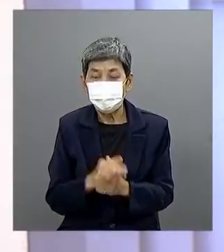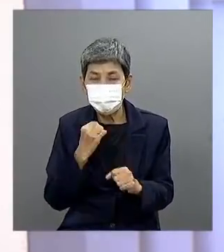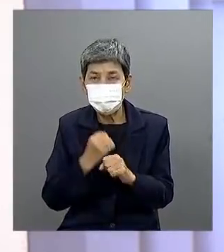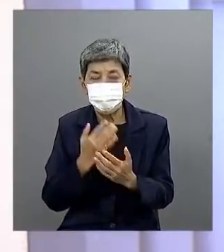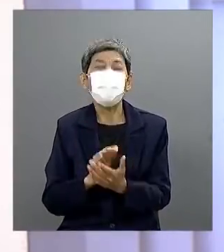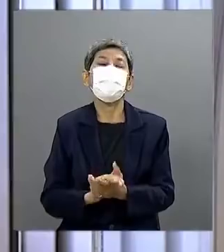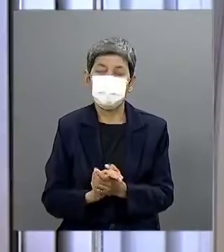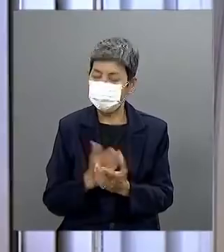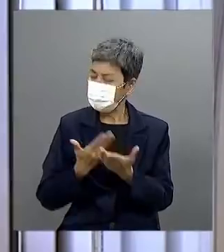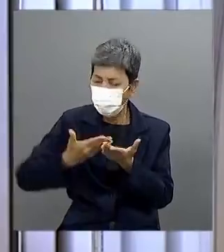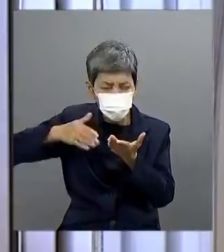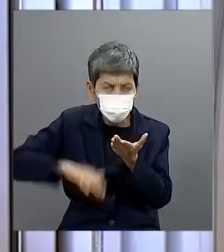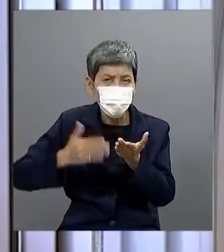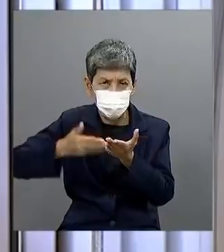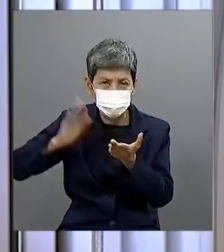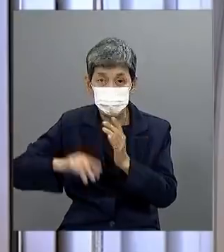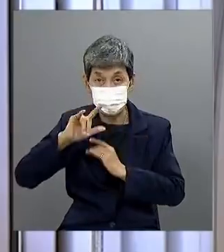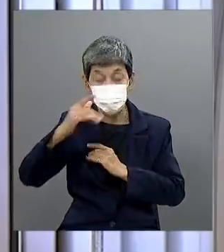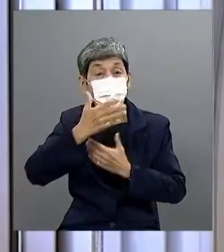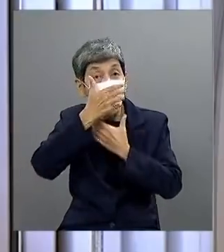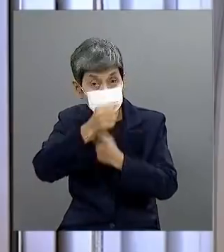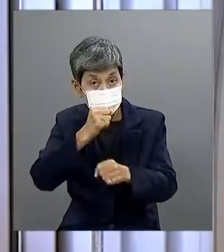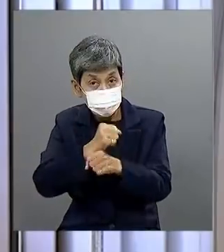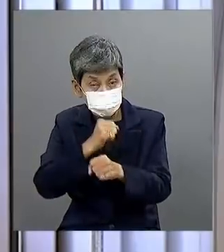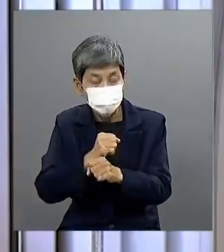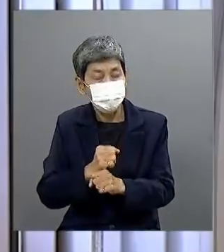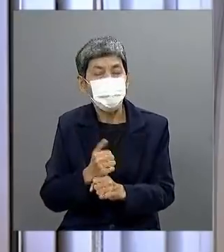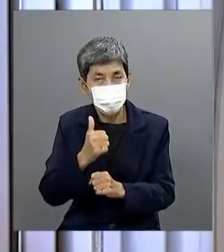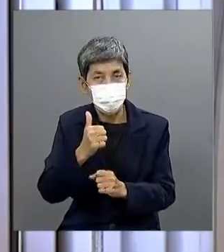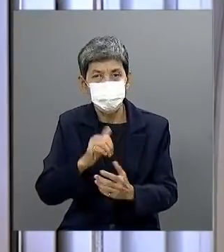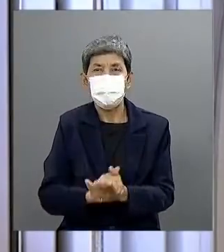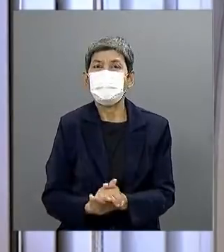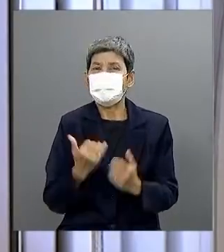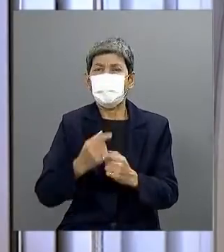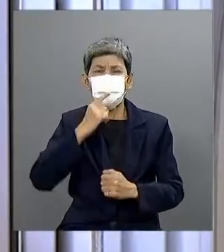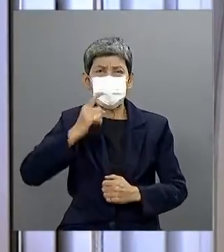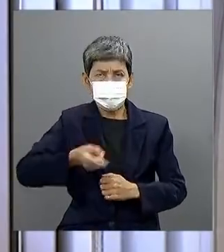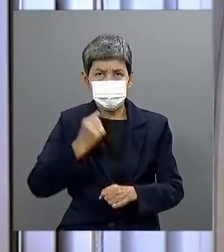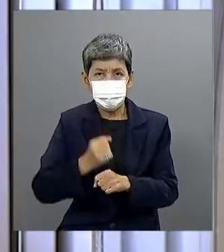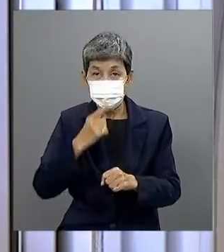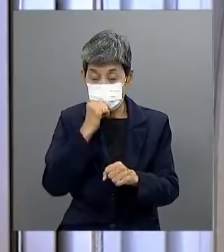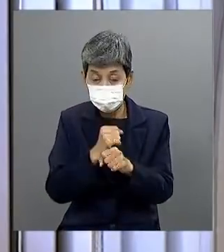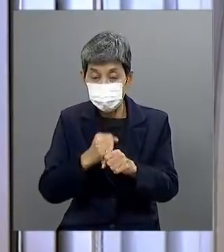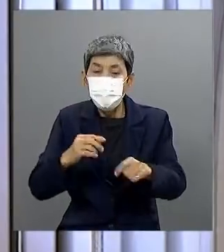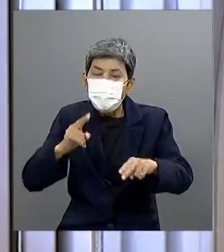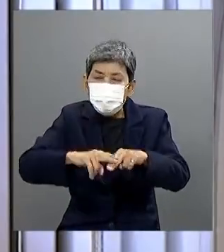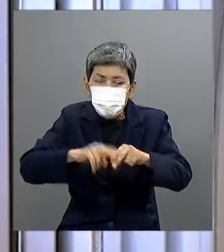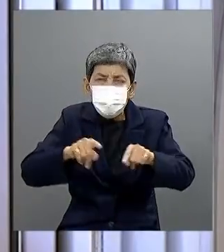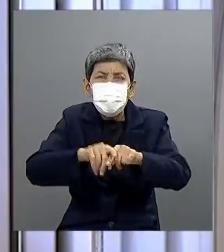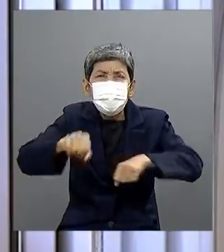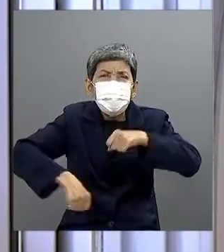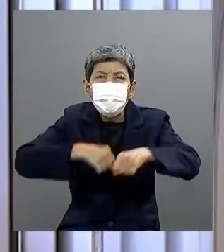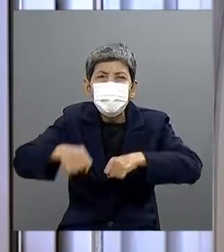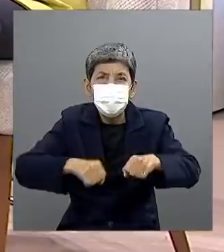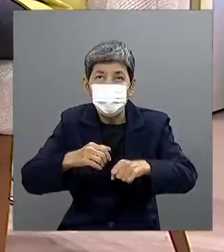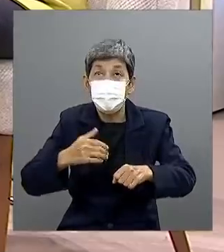อีโค เดี๋ยวทางสายการบินถ้าสนใจเอาชื่อนี้ไปใช้ได้เลยนะฮะแต่อันนี้คือเรื่องจริงนะคือฝรั่งก็ทำมาเพราะว่าอะไรไหมฮะคือซีทแบบเนี้ยมันจะได้แ